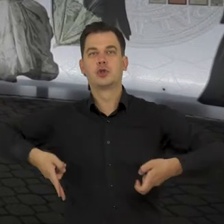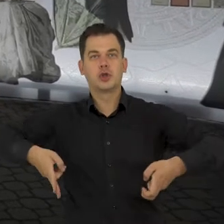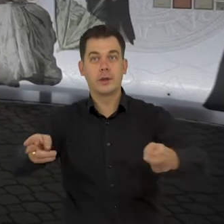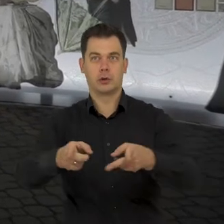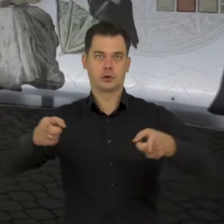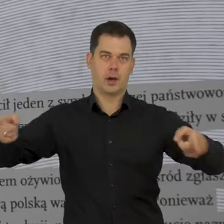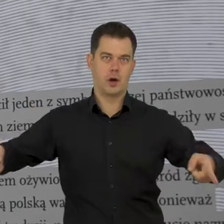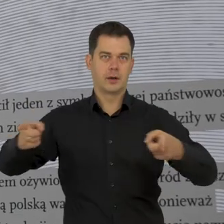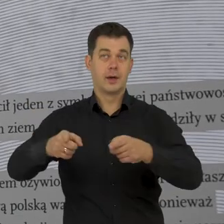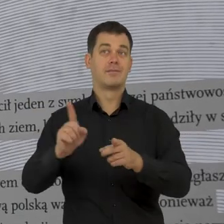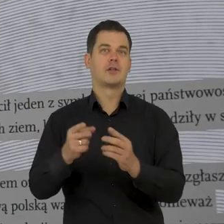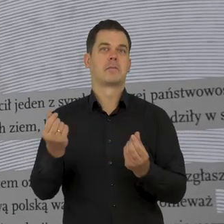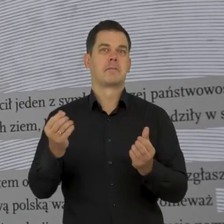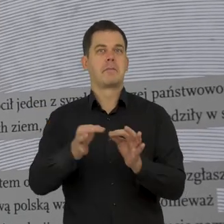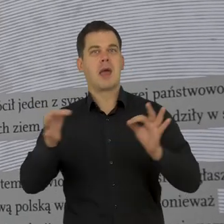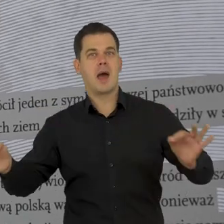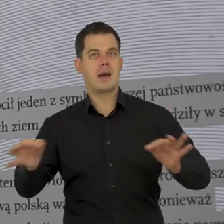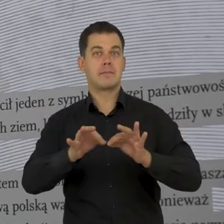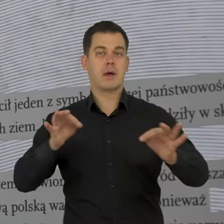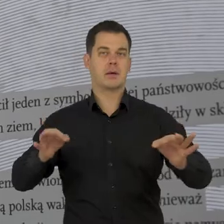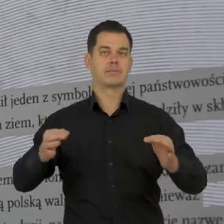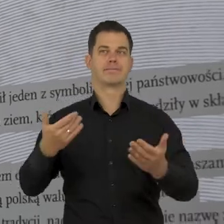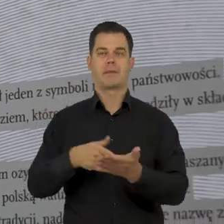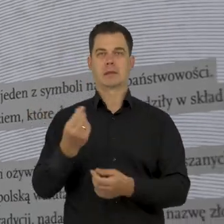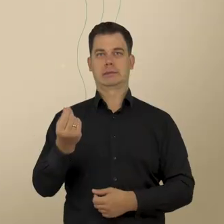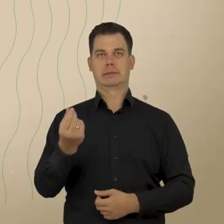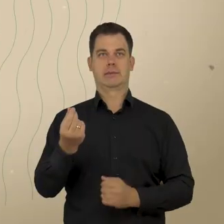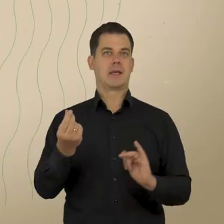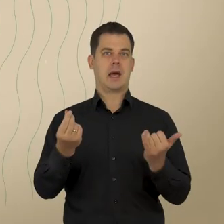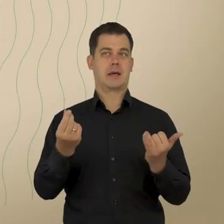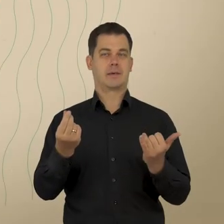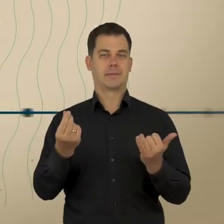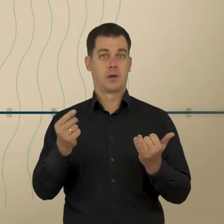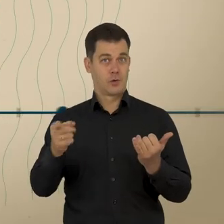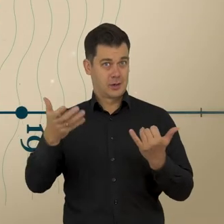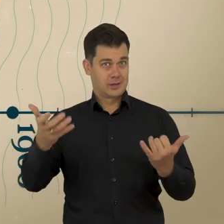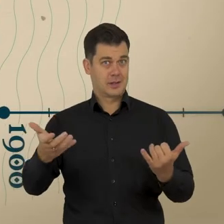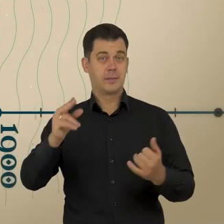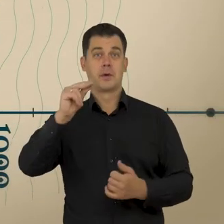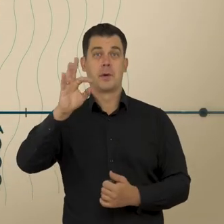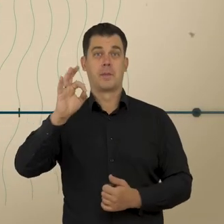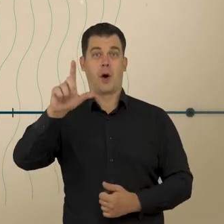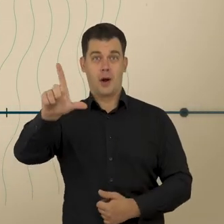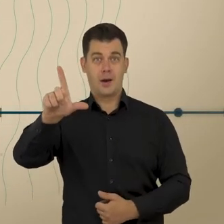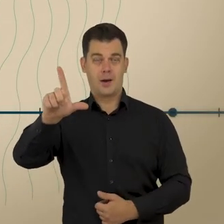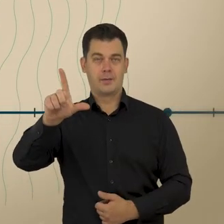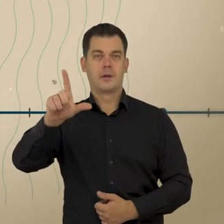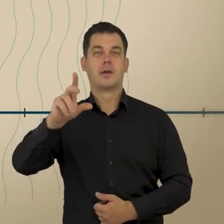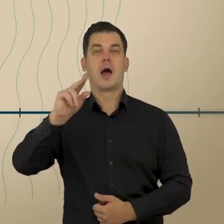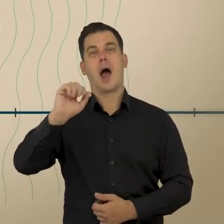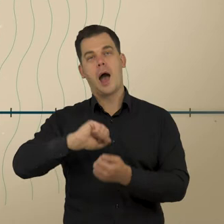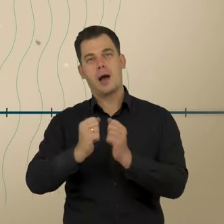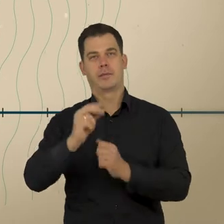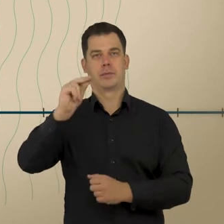obowiązujących szerokości szyn do jednostek miary. Jedną z kwestii była nazwa naszej waluty. Polski pieniądz miał się nazywać